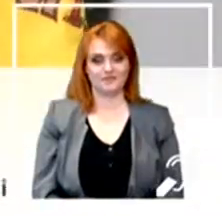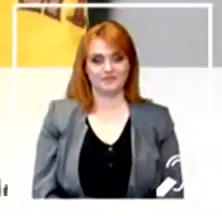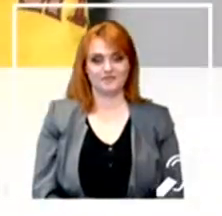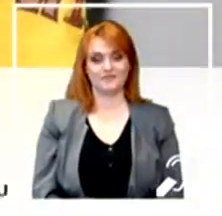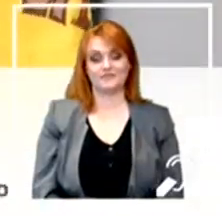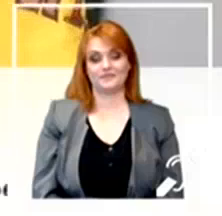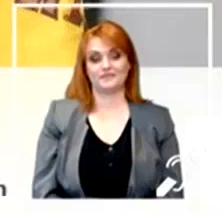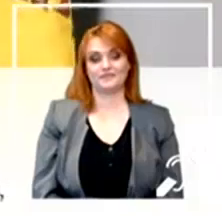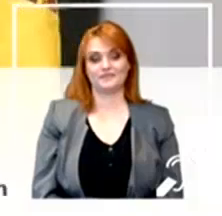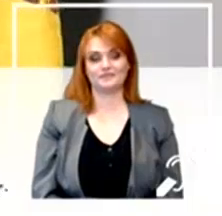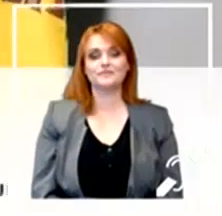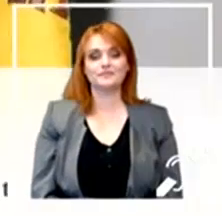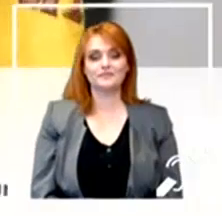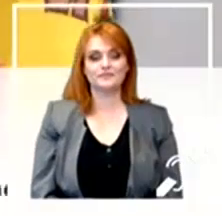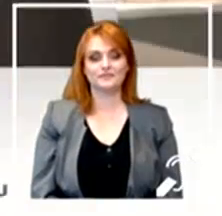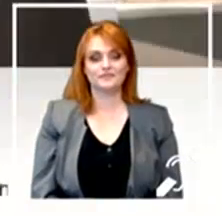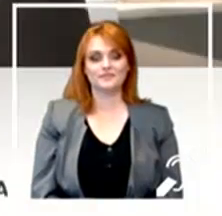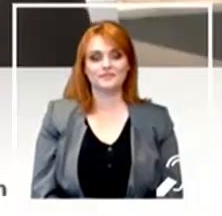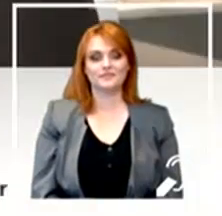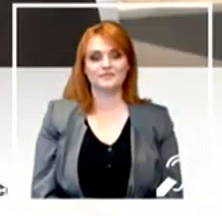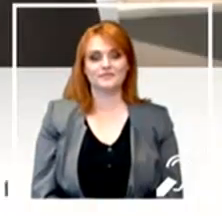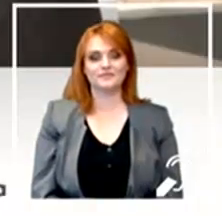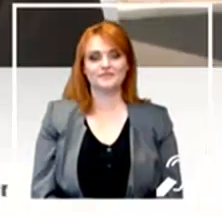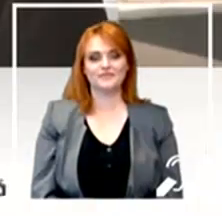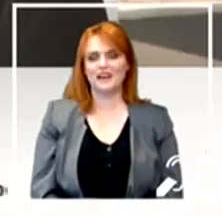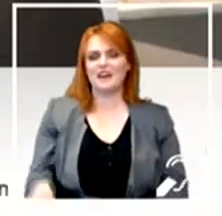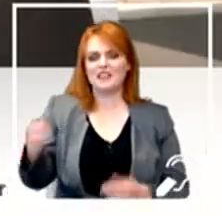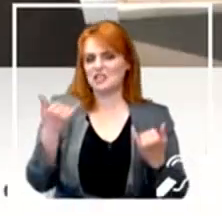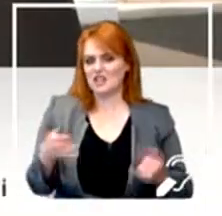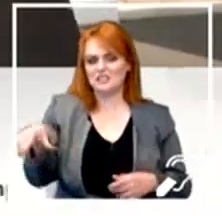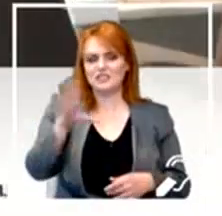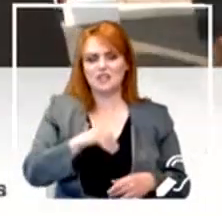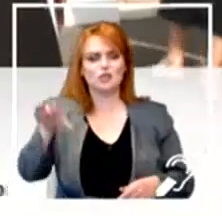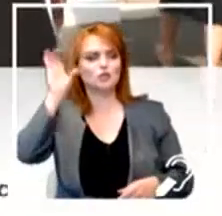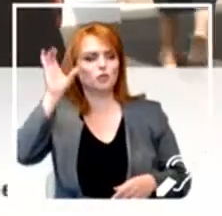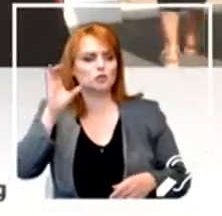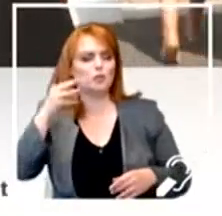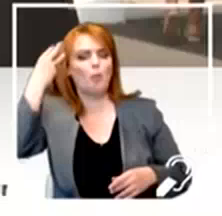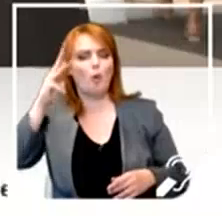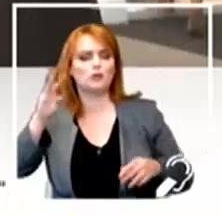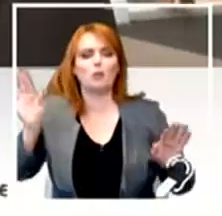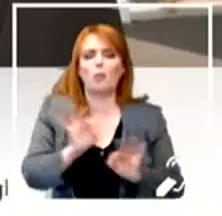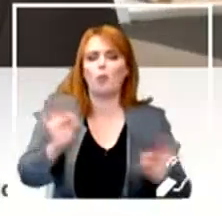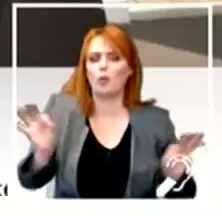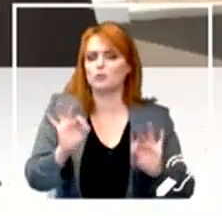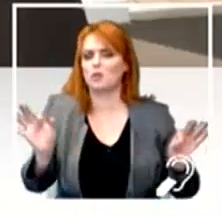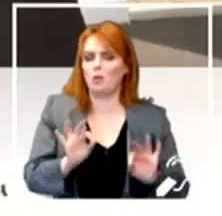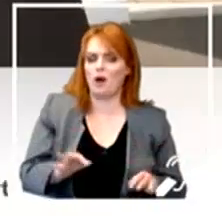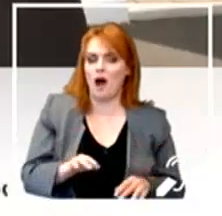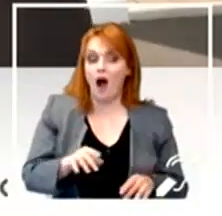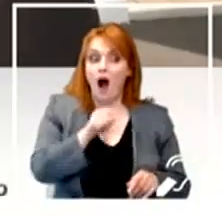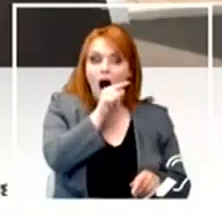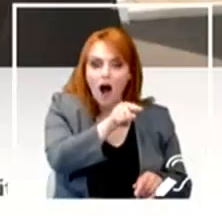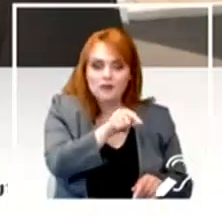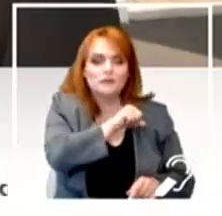dat toți cu această muzică contemporană, dar muzica de fanfară este cea mai îndrăjită